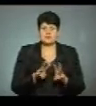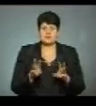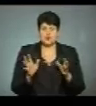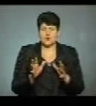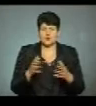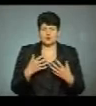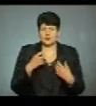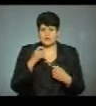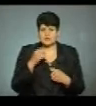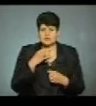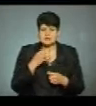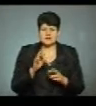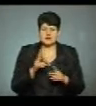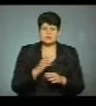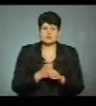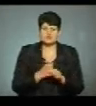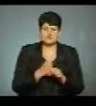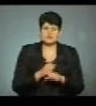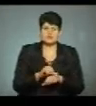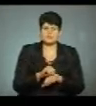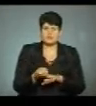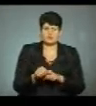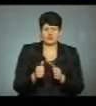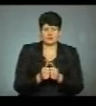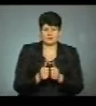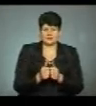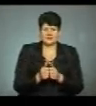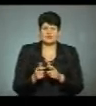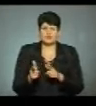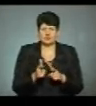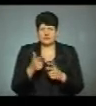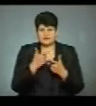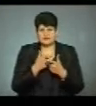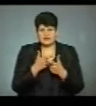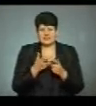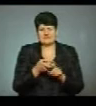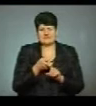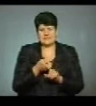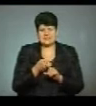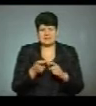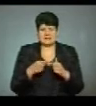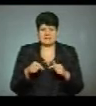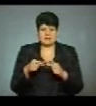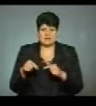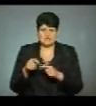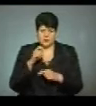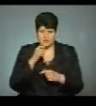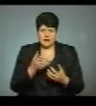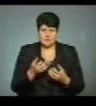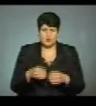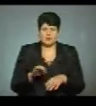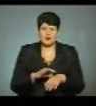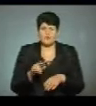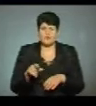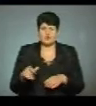як працюватимуть на прикордонних пунктах України та чи готові інфекційні відділення України до прийому хворих. Нами було